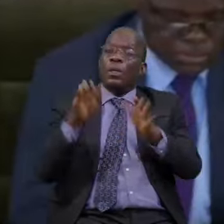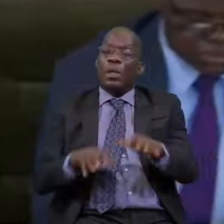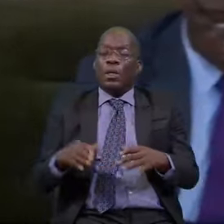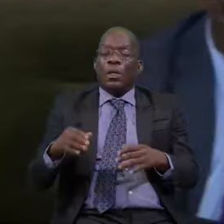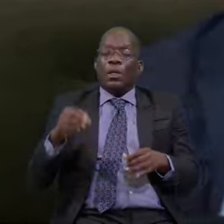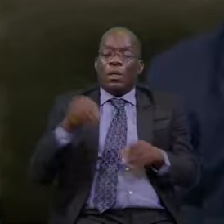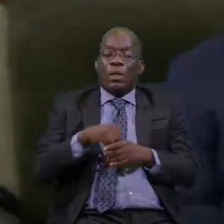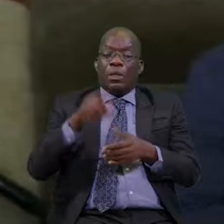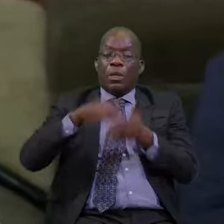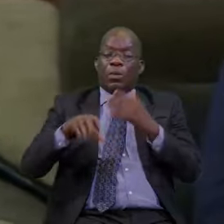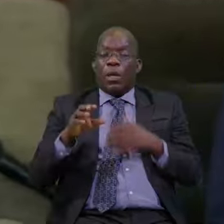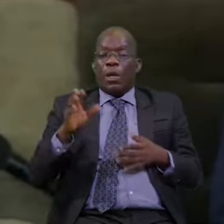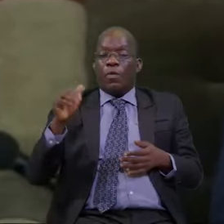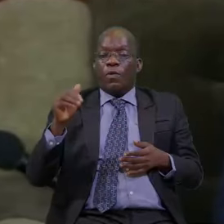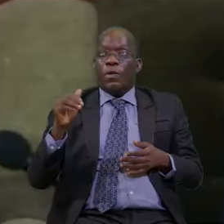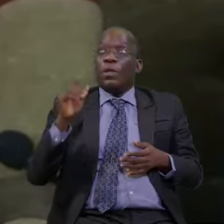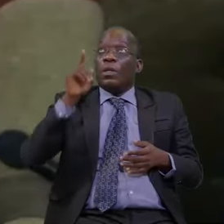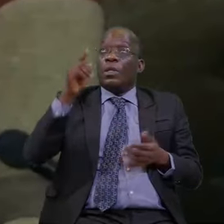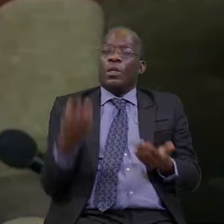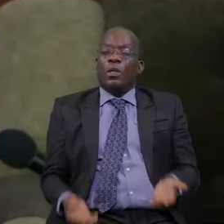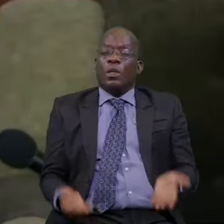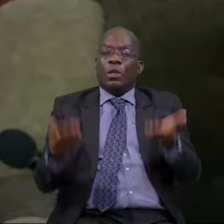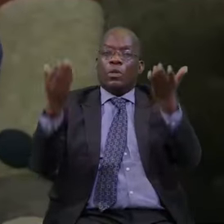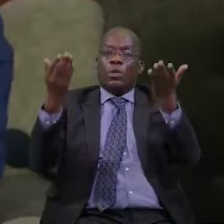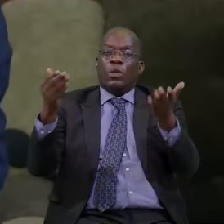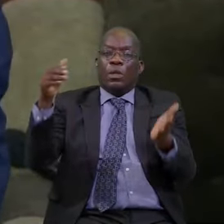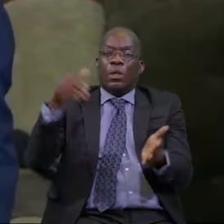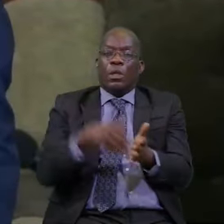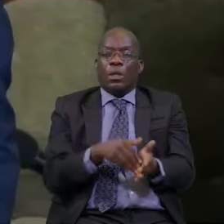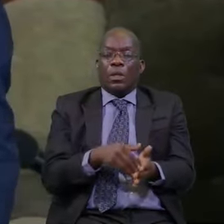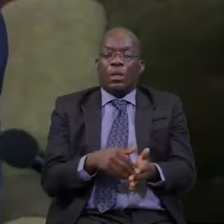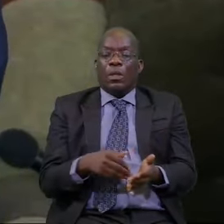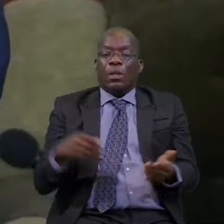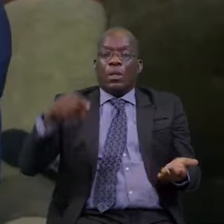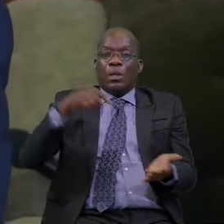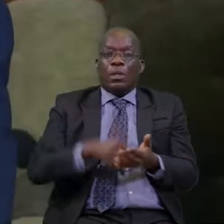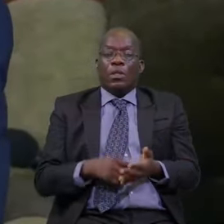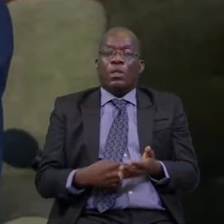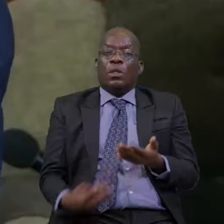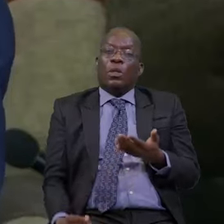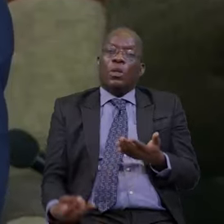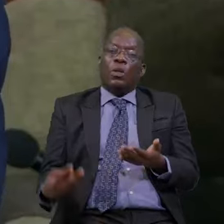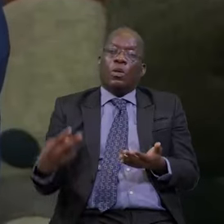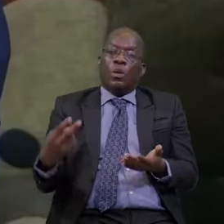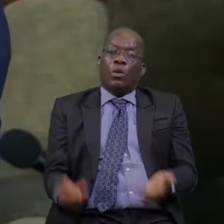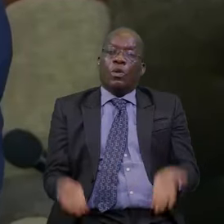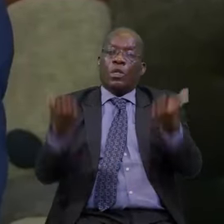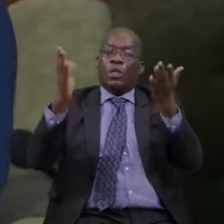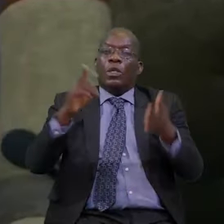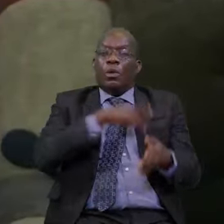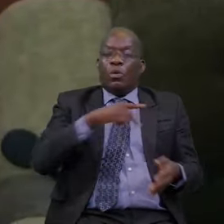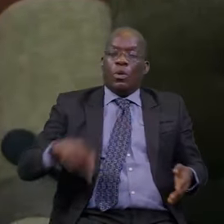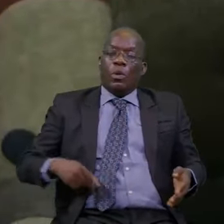au chapitre 15, maintenant il est ressuscité. Voici le prince